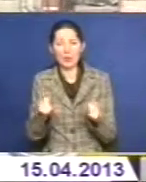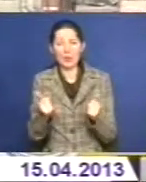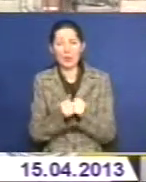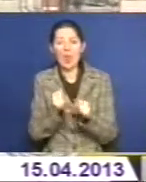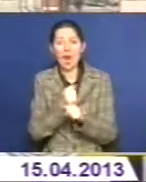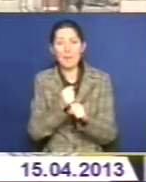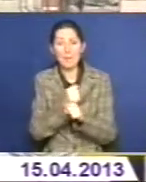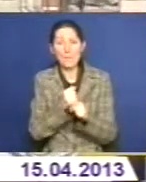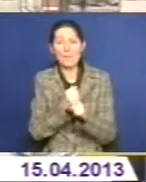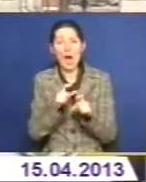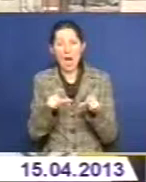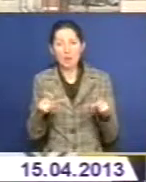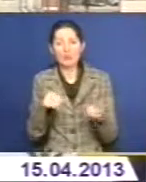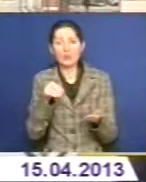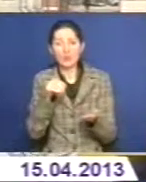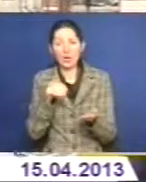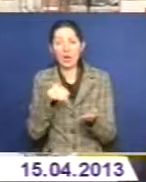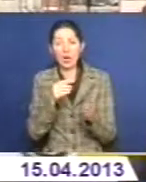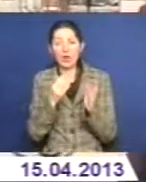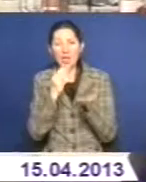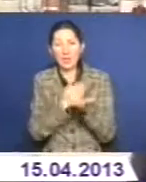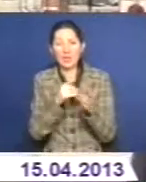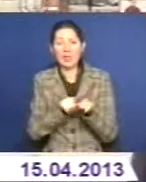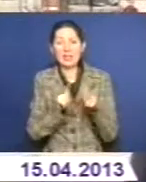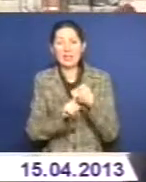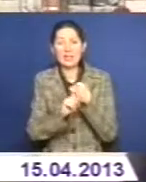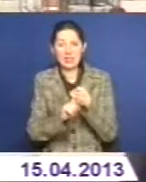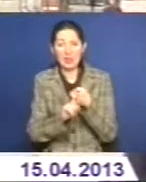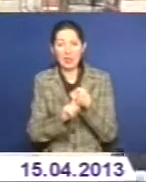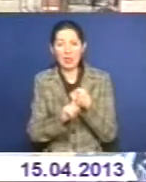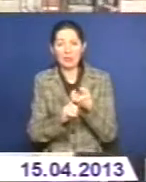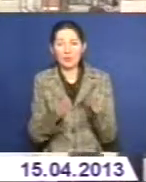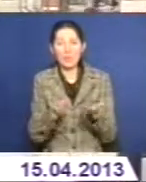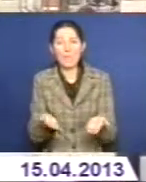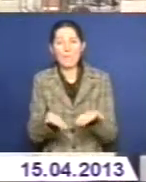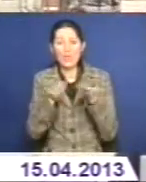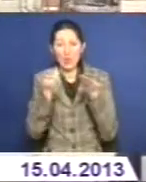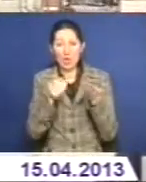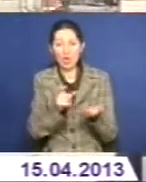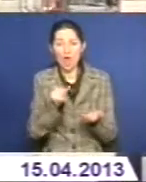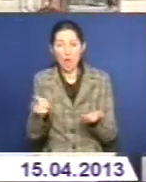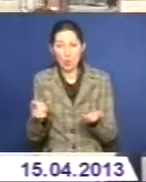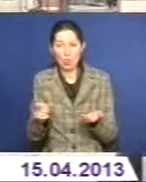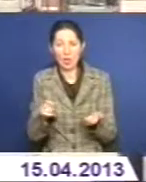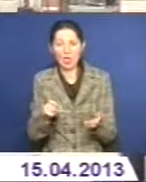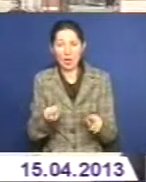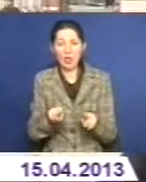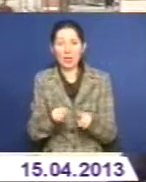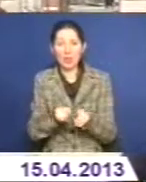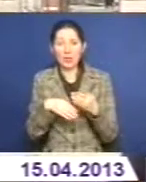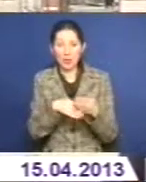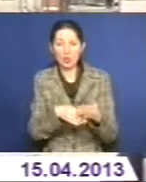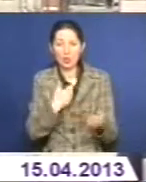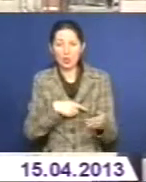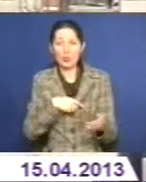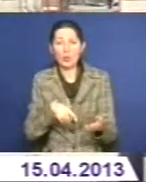барів, значить, встановлюють свого роду такі замки, де вони піднімаються, і люди таким чином собі